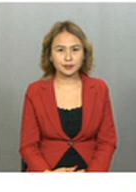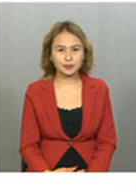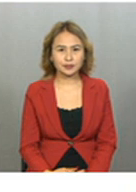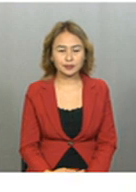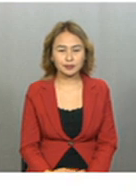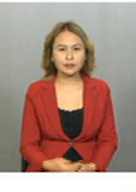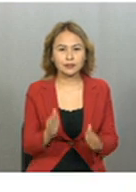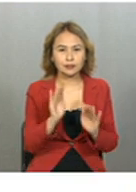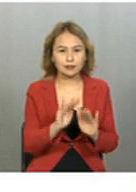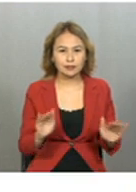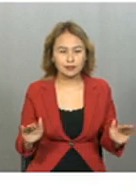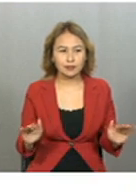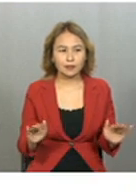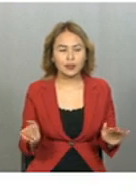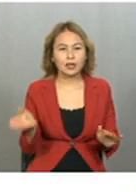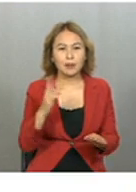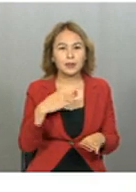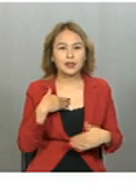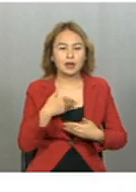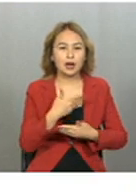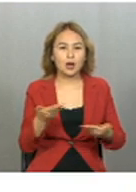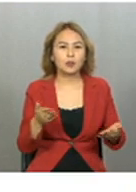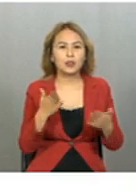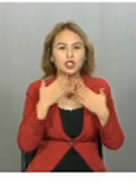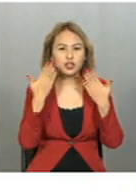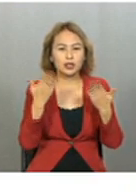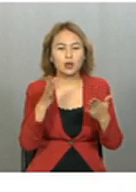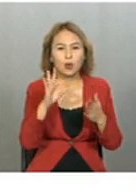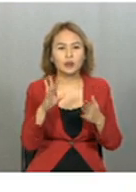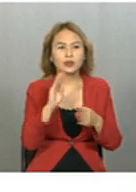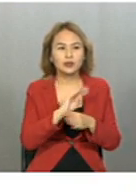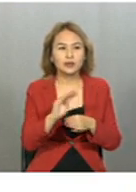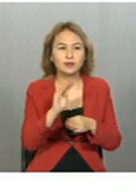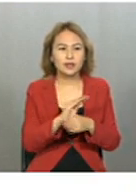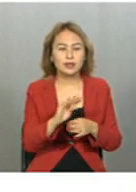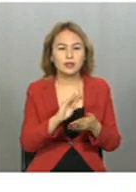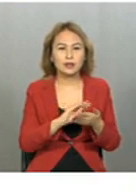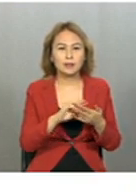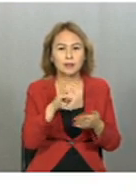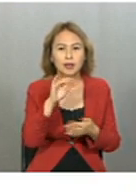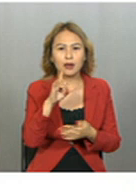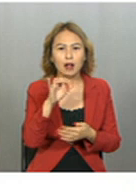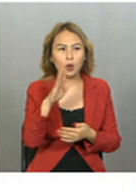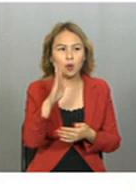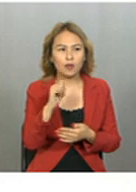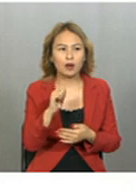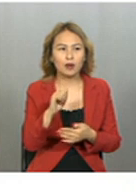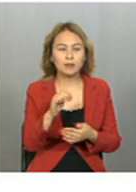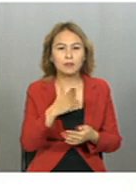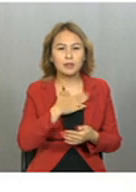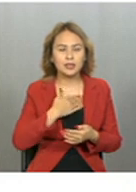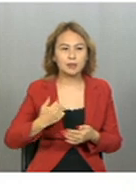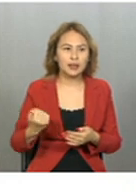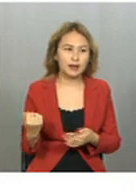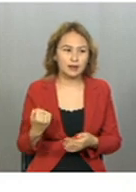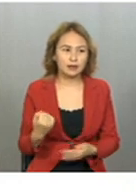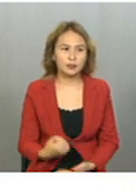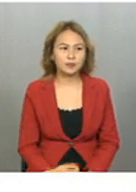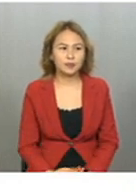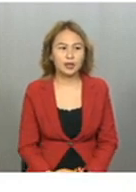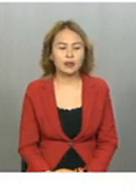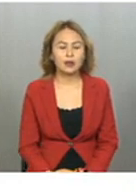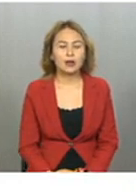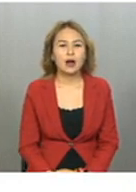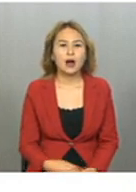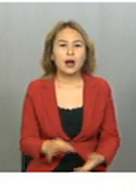Ребята, я предлагаю вам прочитать отрывок из стихотворения Сергея Михалкова «Мы с приятелем».